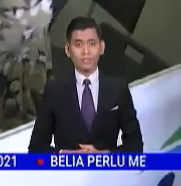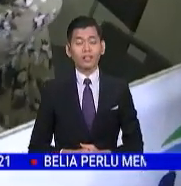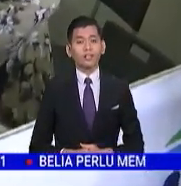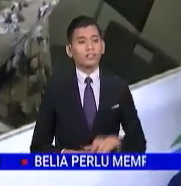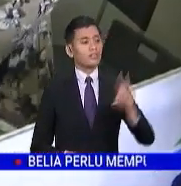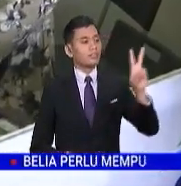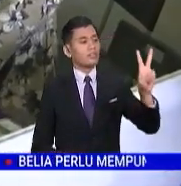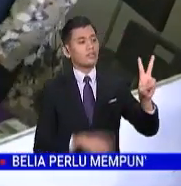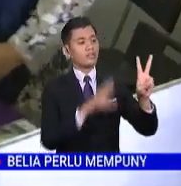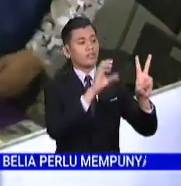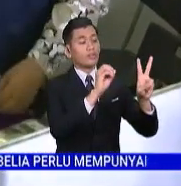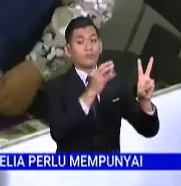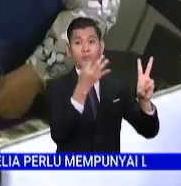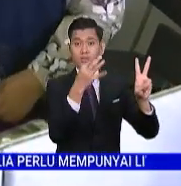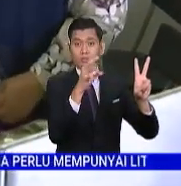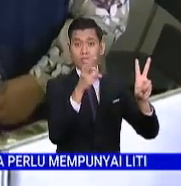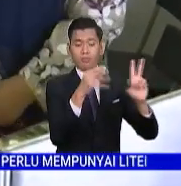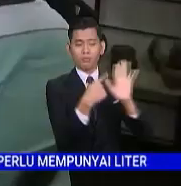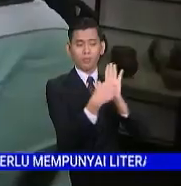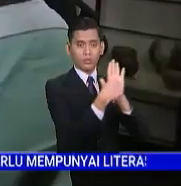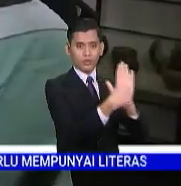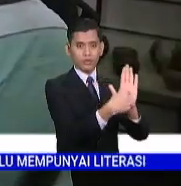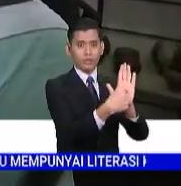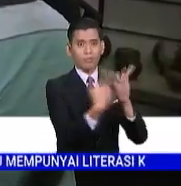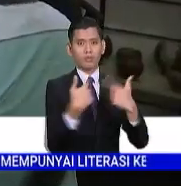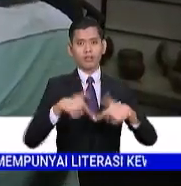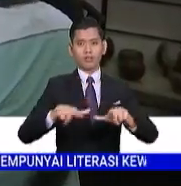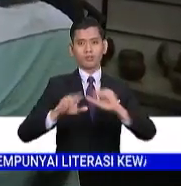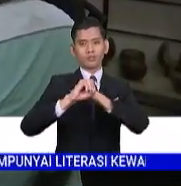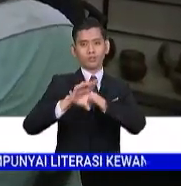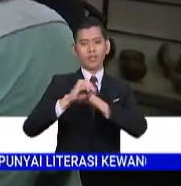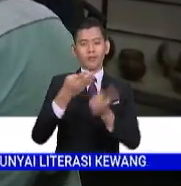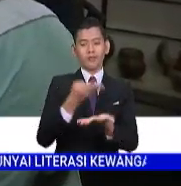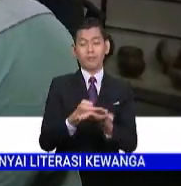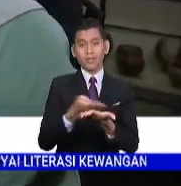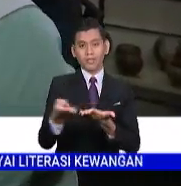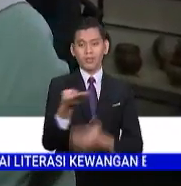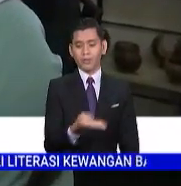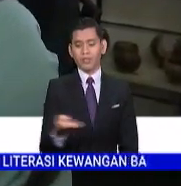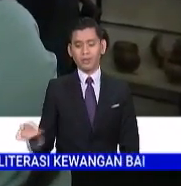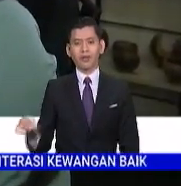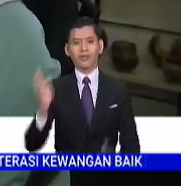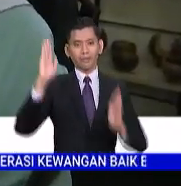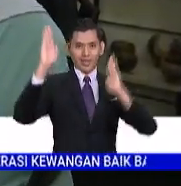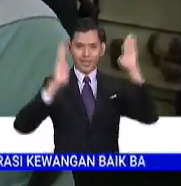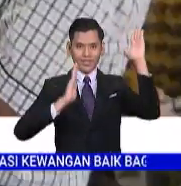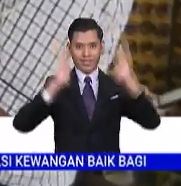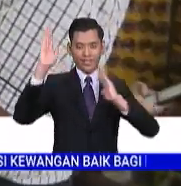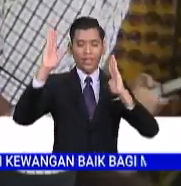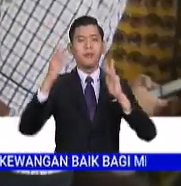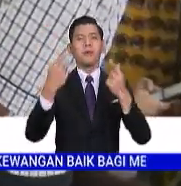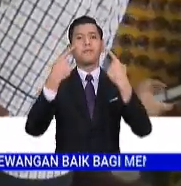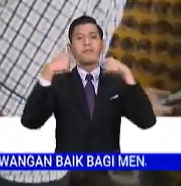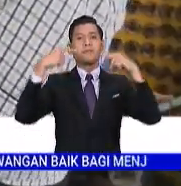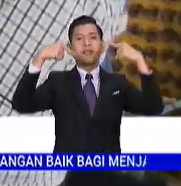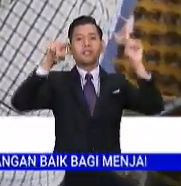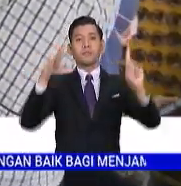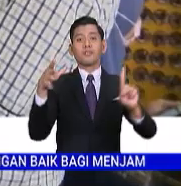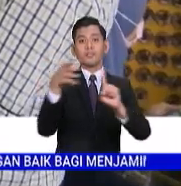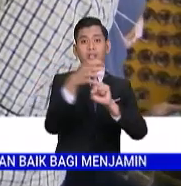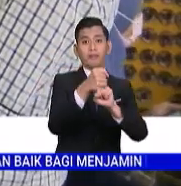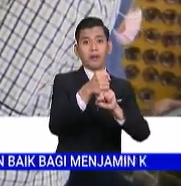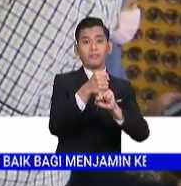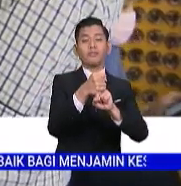Tahun 2019 menyaksikan pelaksanaan kempen Beli Barangan Malaysia, KBBM, berjaya mencatat nilai